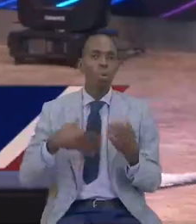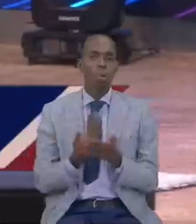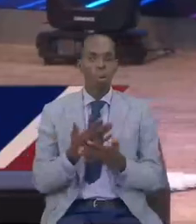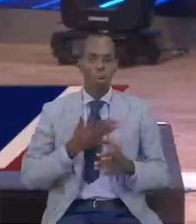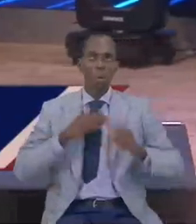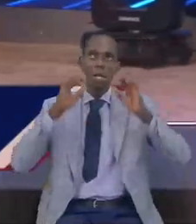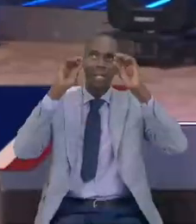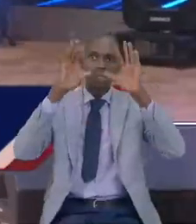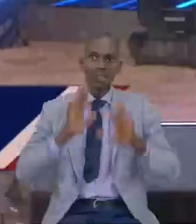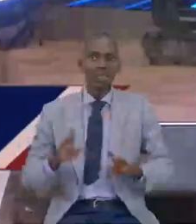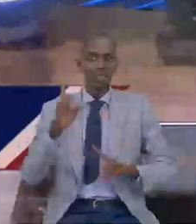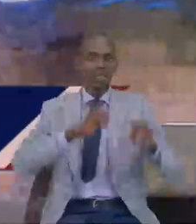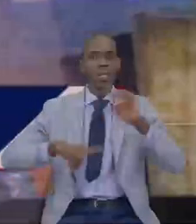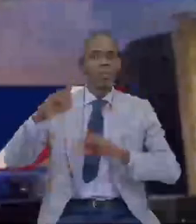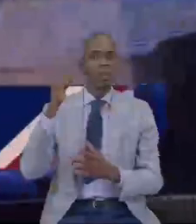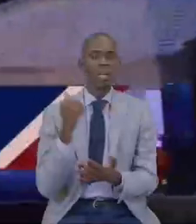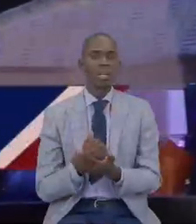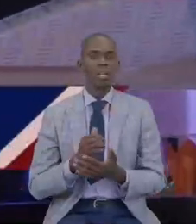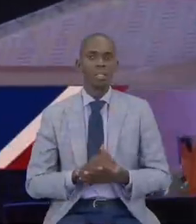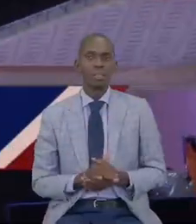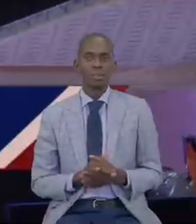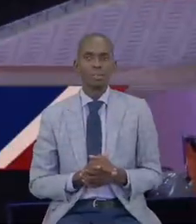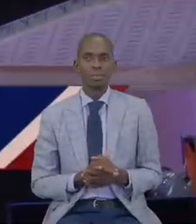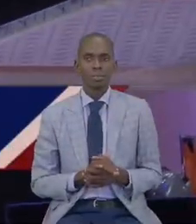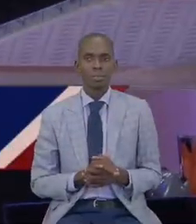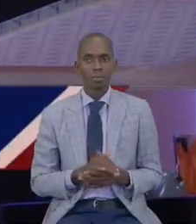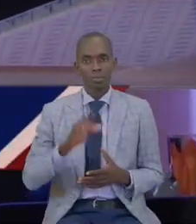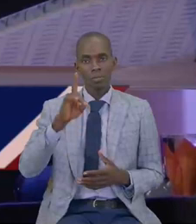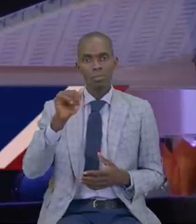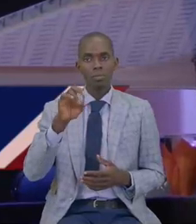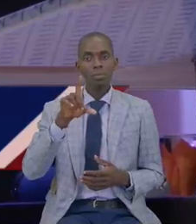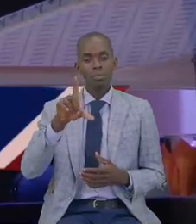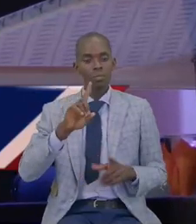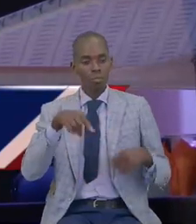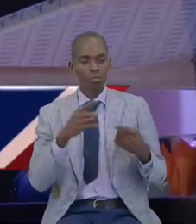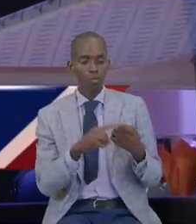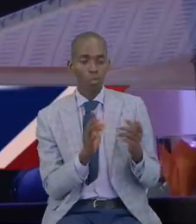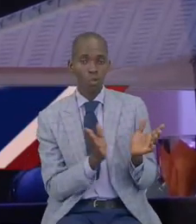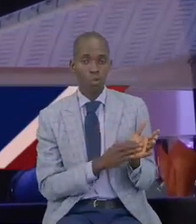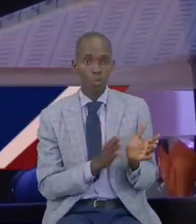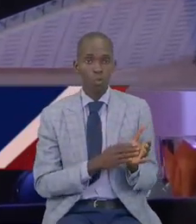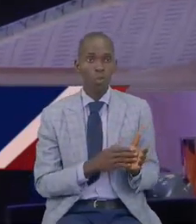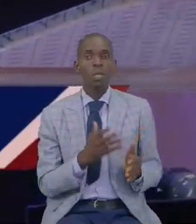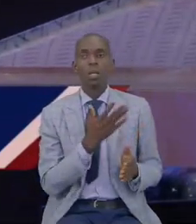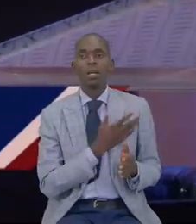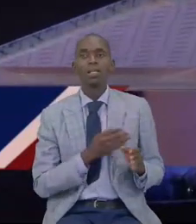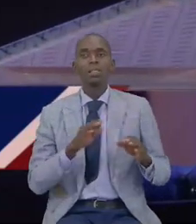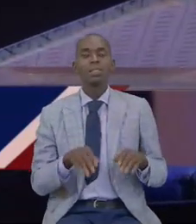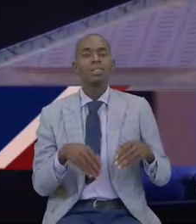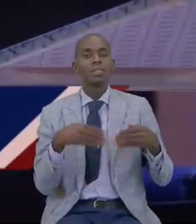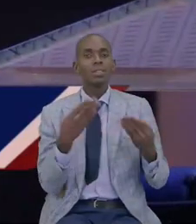Psaume 119, 99. Je suis plus instruit que tous mes maîtres. Dis Amen. Daniel est allé à l'école. Et on les a.